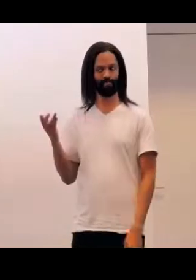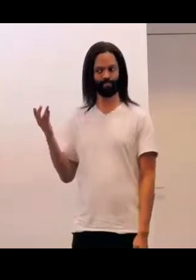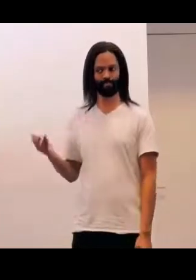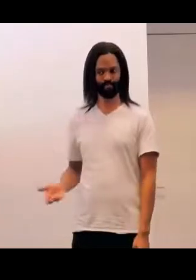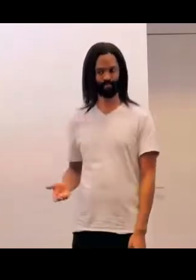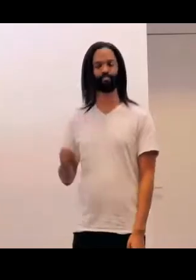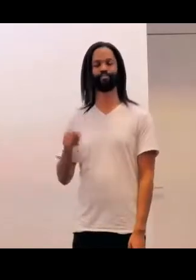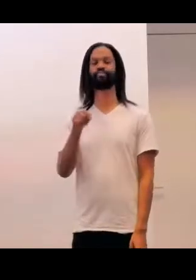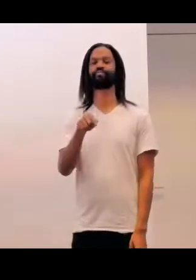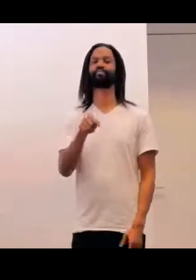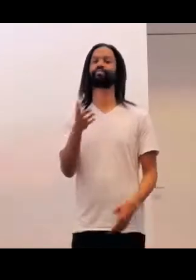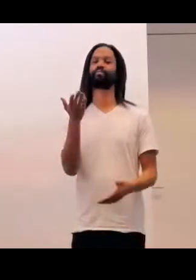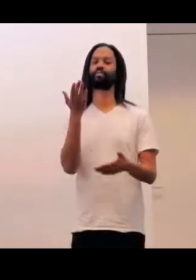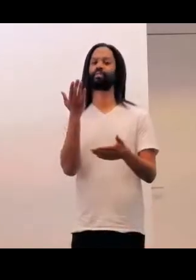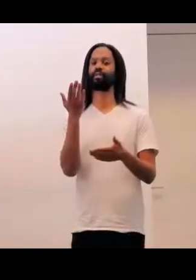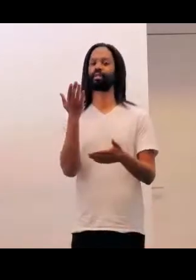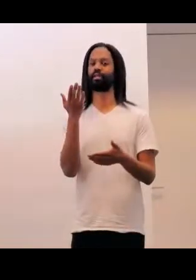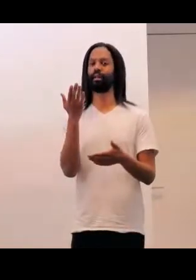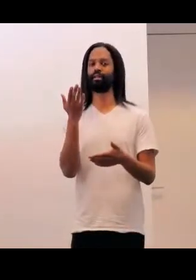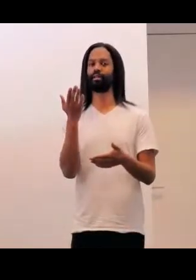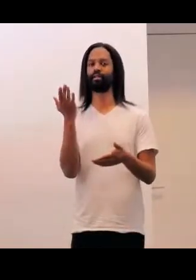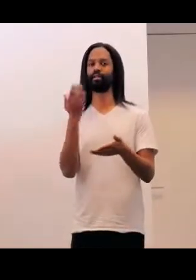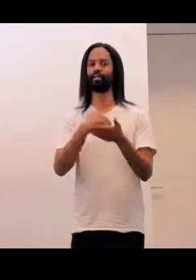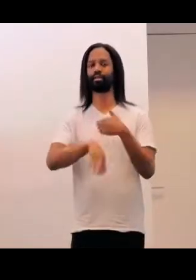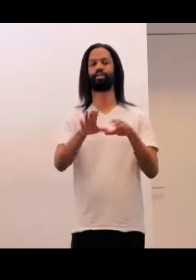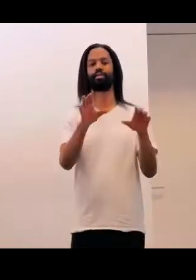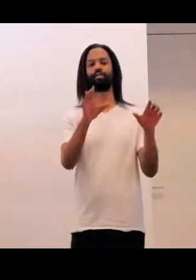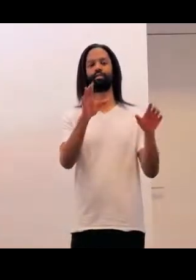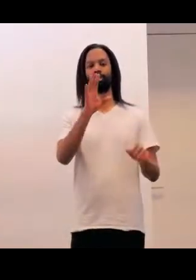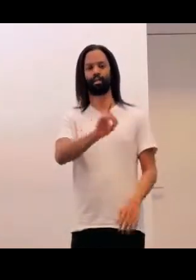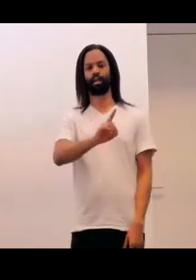au sein de DHDA. Le scrutin est ouvert.